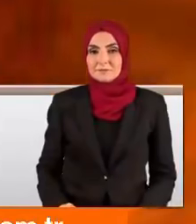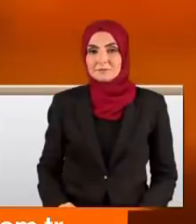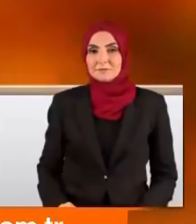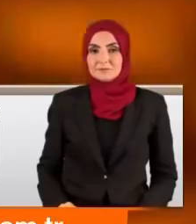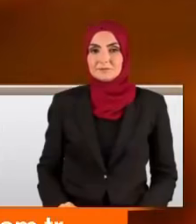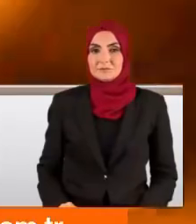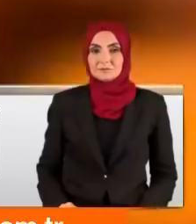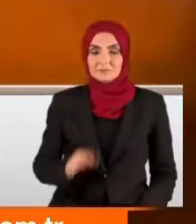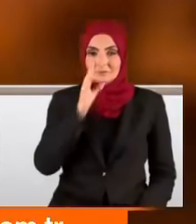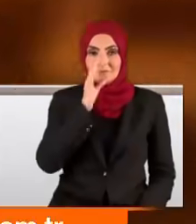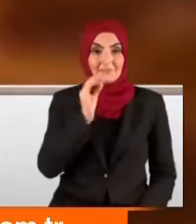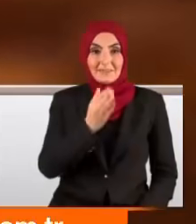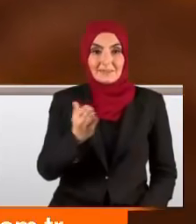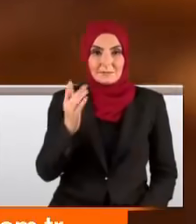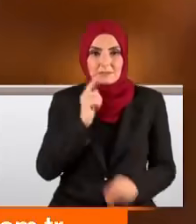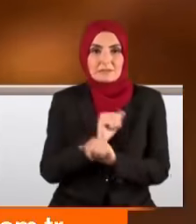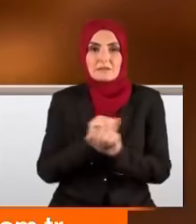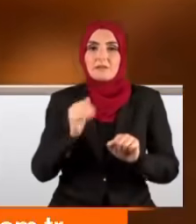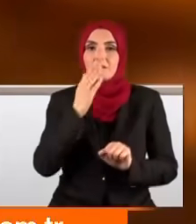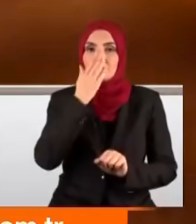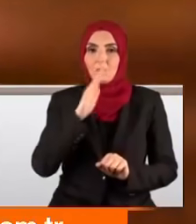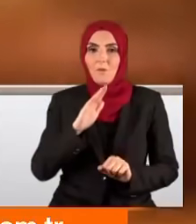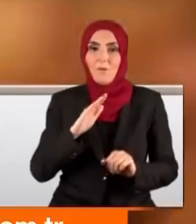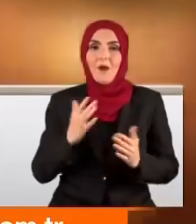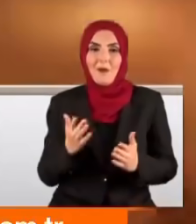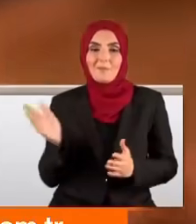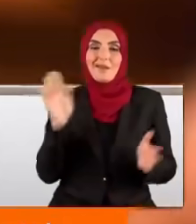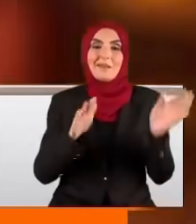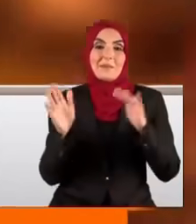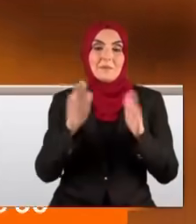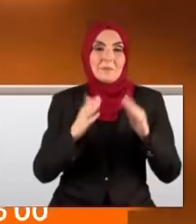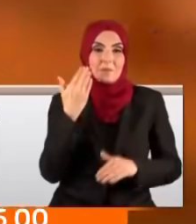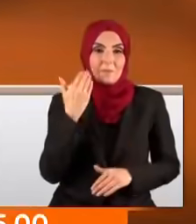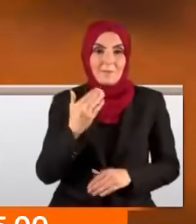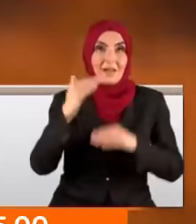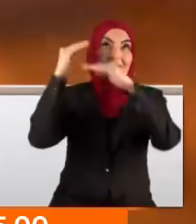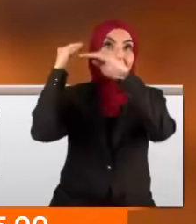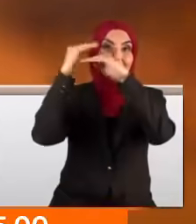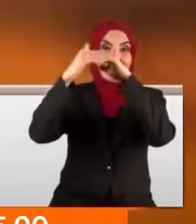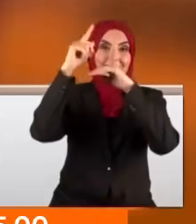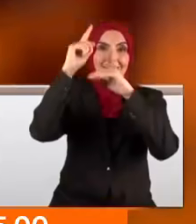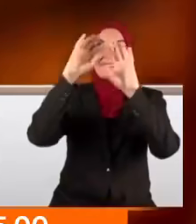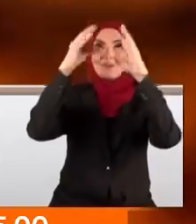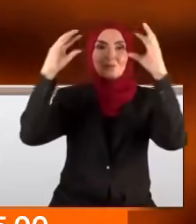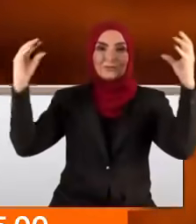Kimseye zarar gelmedi ancak ihmal tavan süslemesinin çöküşüyle sona erdi.